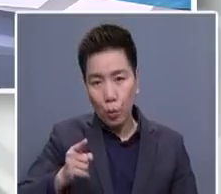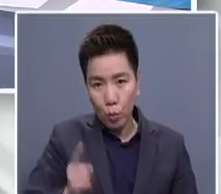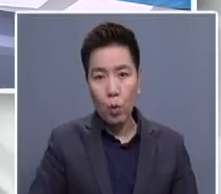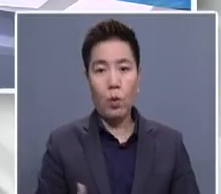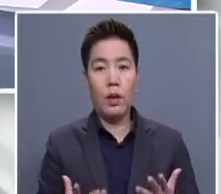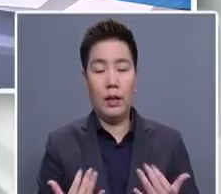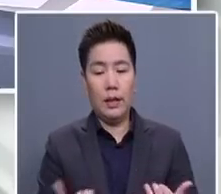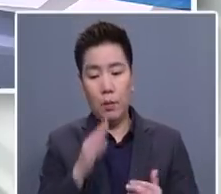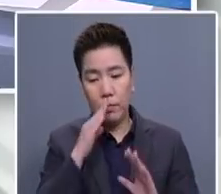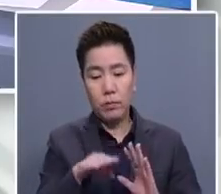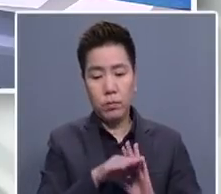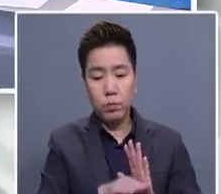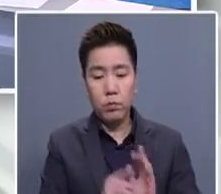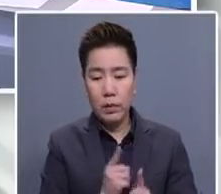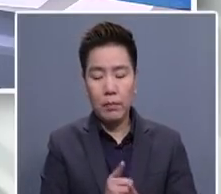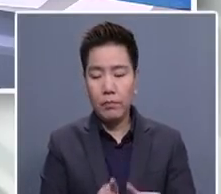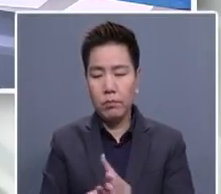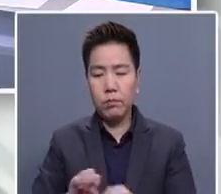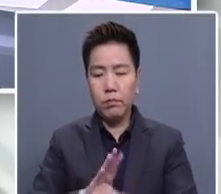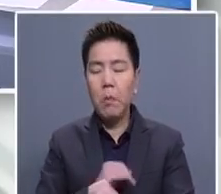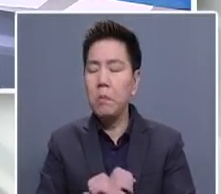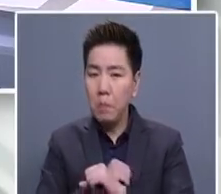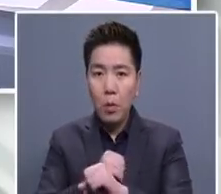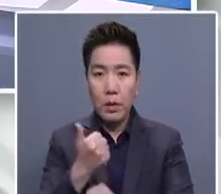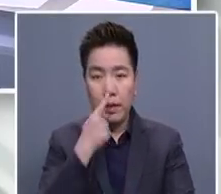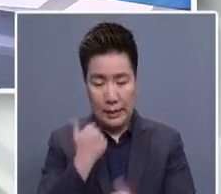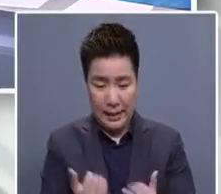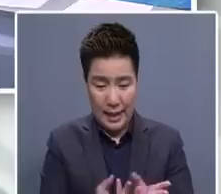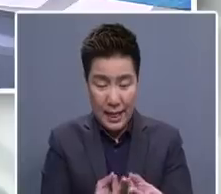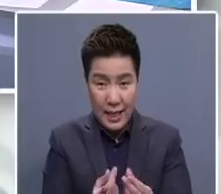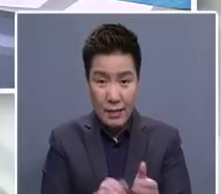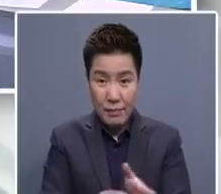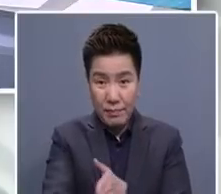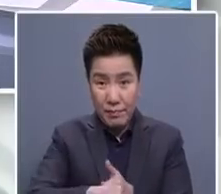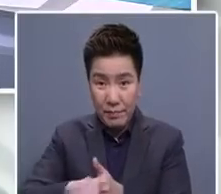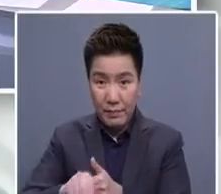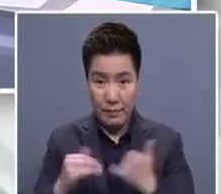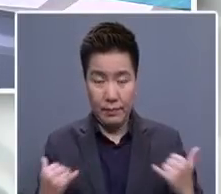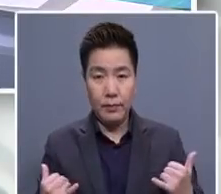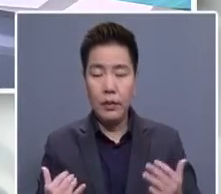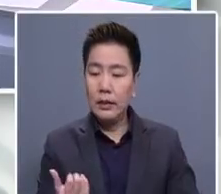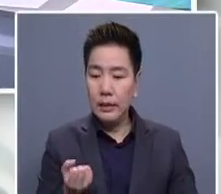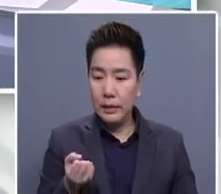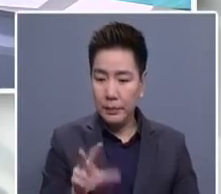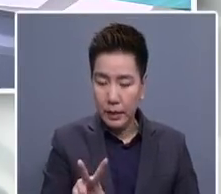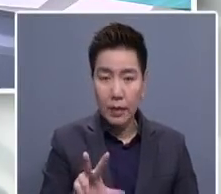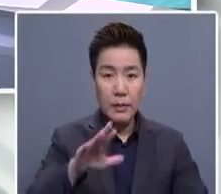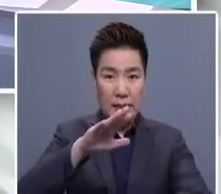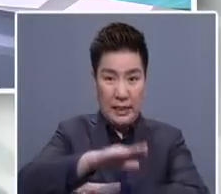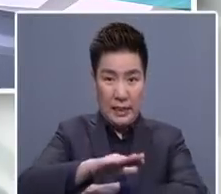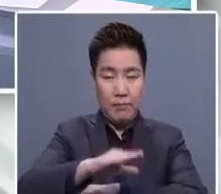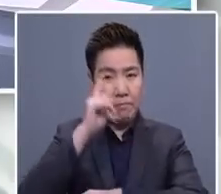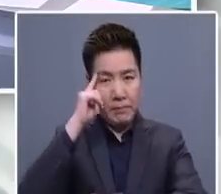เนี่ยผมว่าโควิดทำอะไรเราไม่ได้แน่นอนตัวเลขในวันนี้เนี่ยมันอาจจะเป็น13รายเย็นวันนี้อาจ